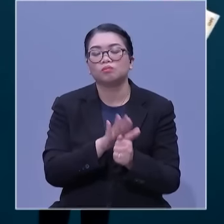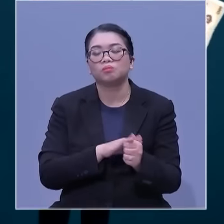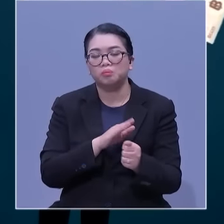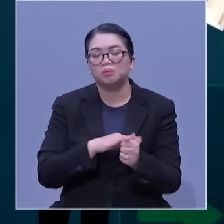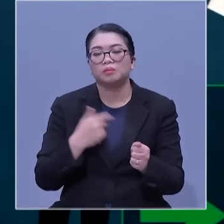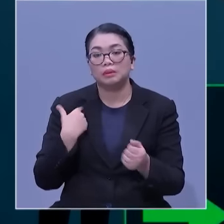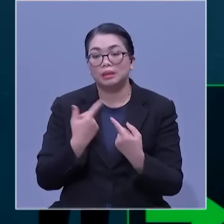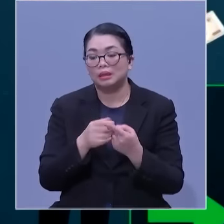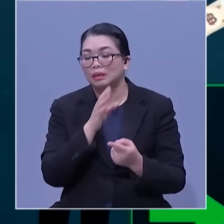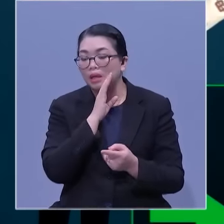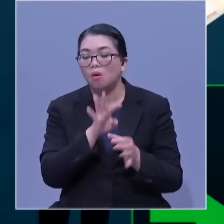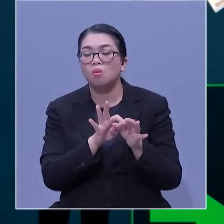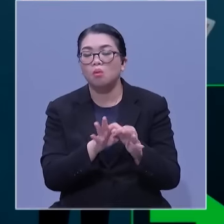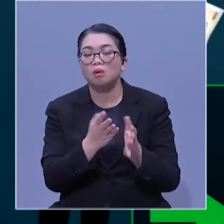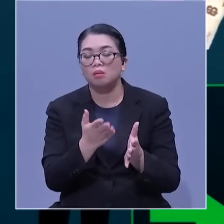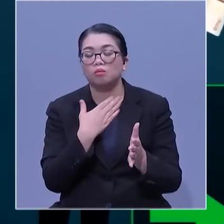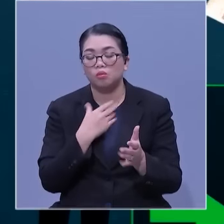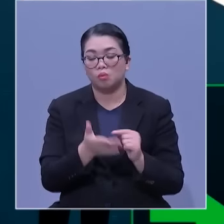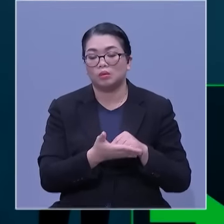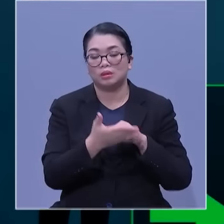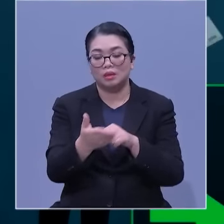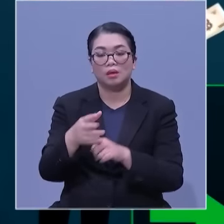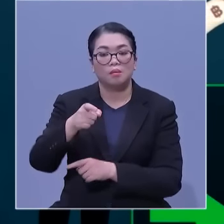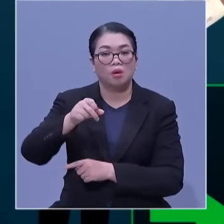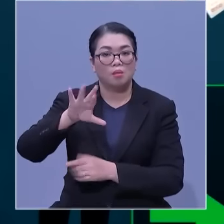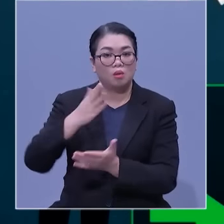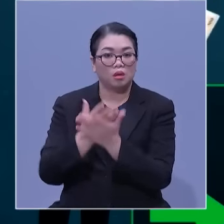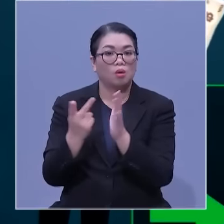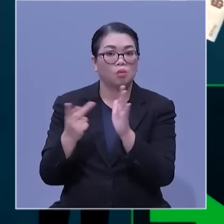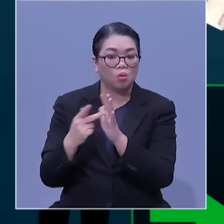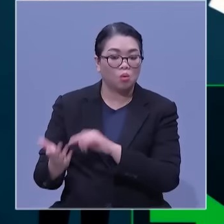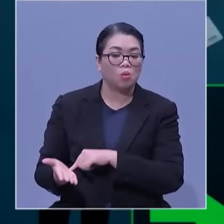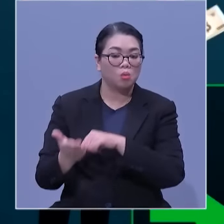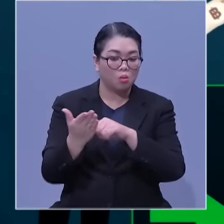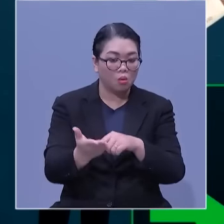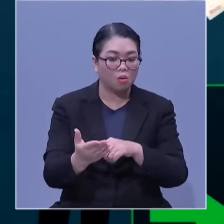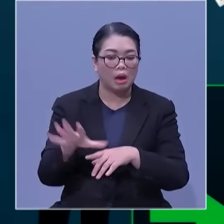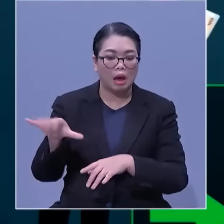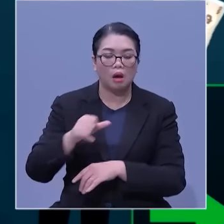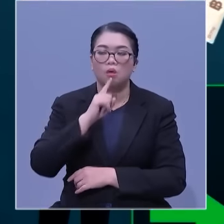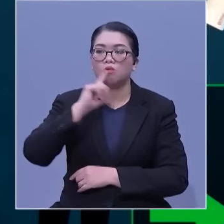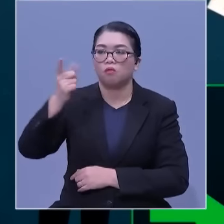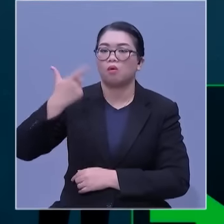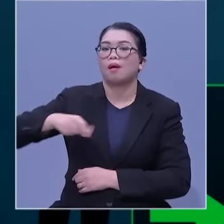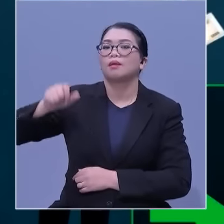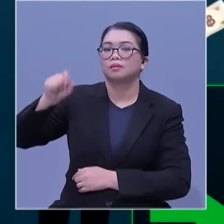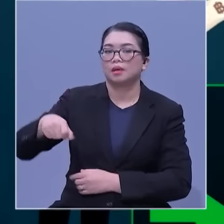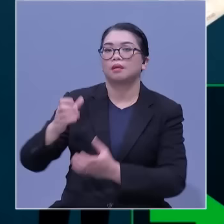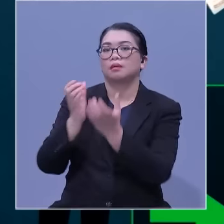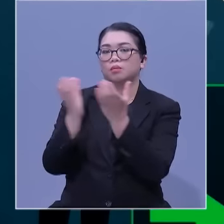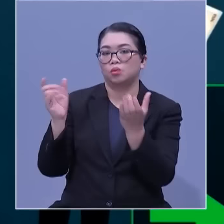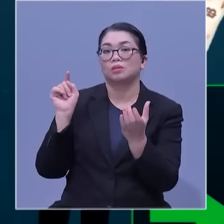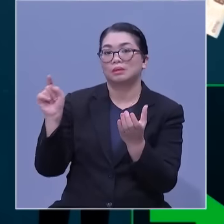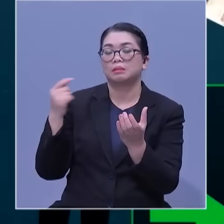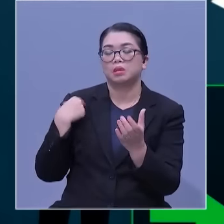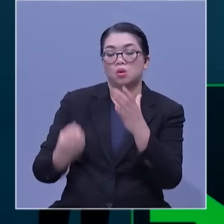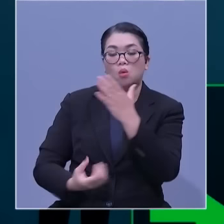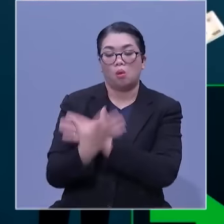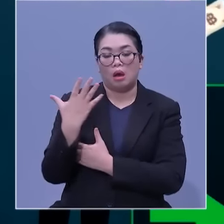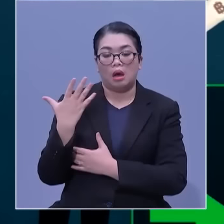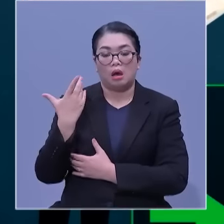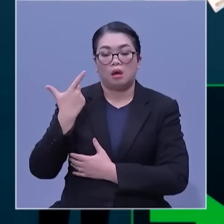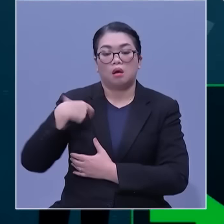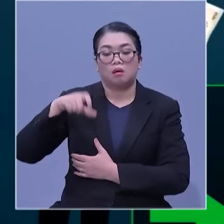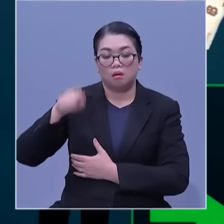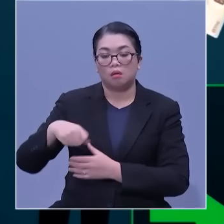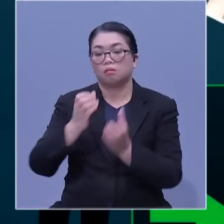เชื่อว่าหากมีการเสนอร่างพ.ร.บเงินกู้เข้าสภาก็จะมีคนที่นำไปร้องต่อศาลรัฐธรรมนูญซึ่งก็มีโอกาสที่ร่าง